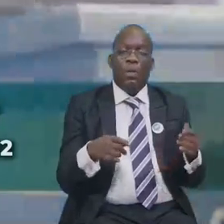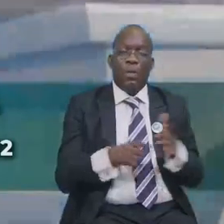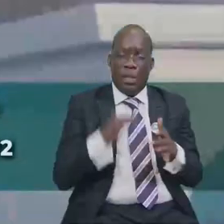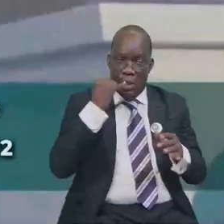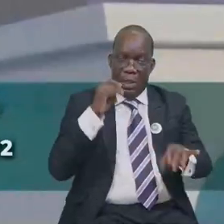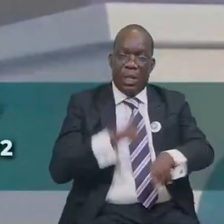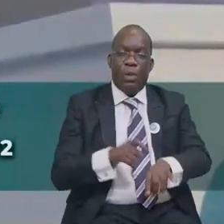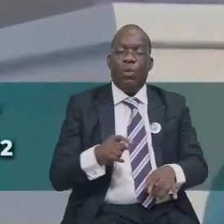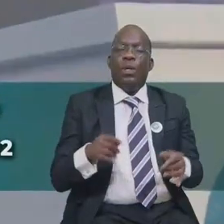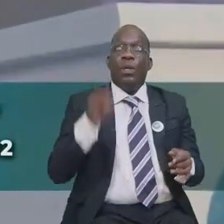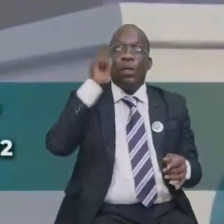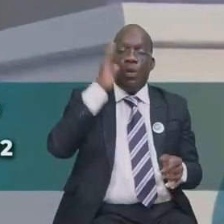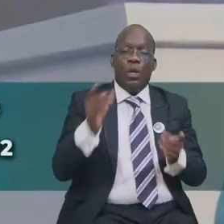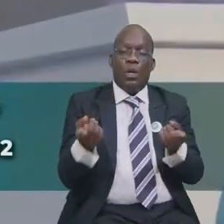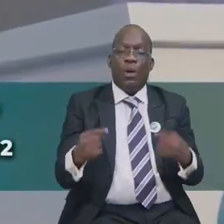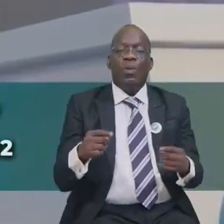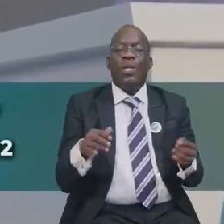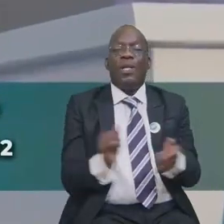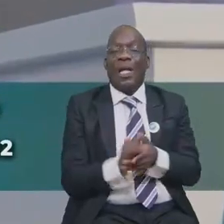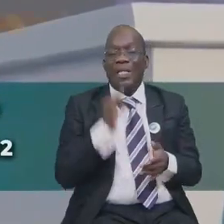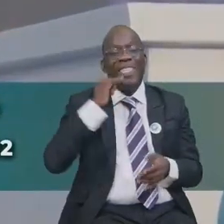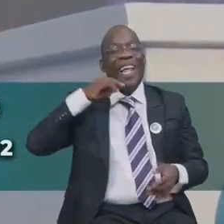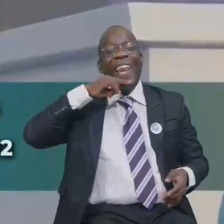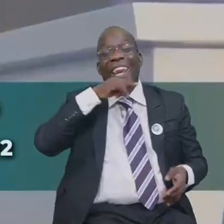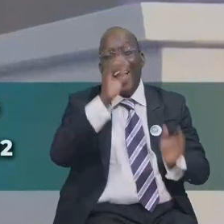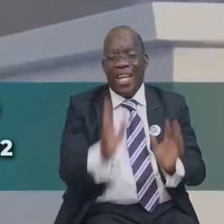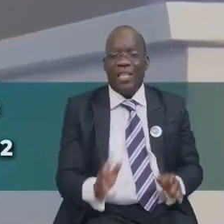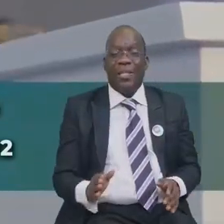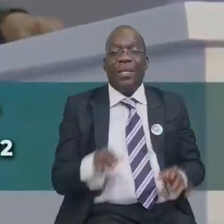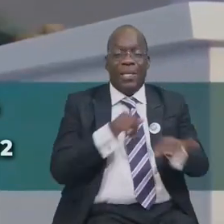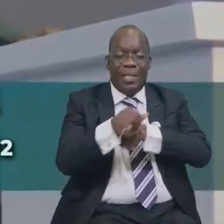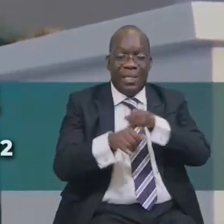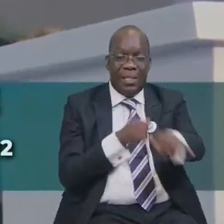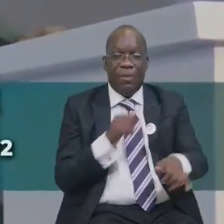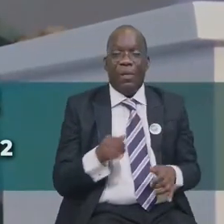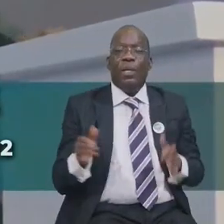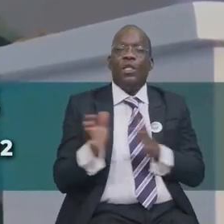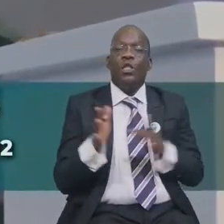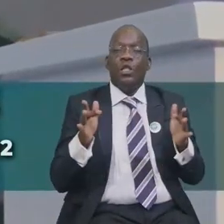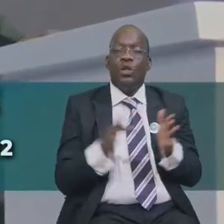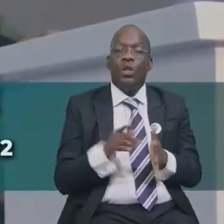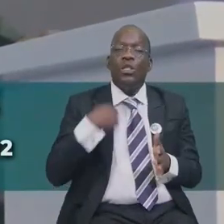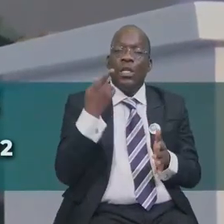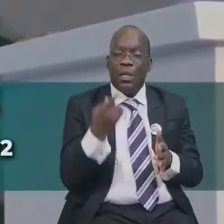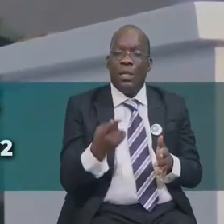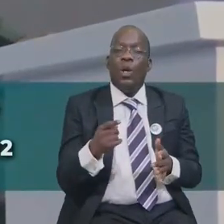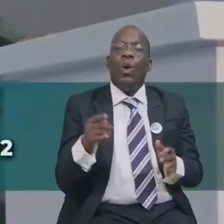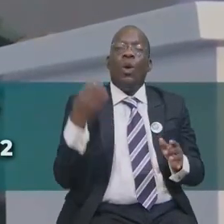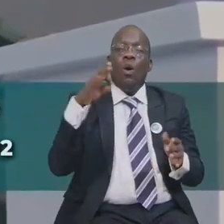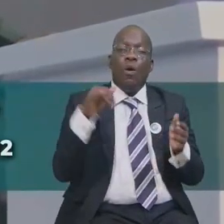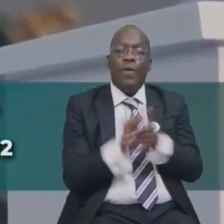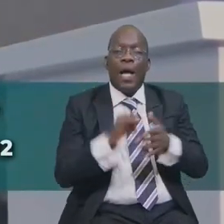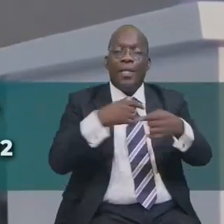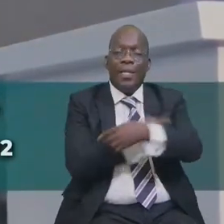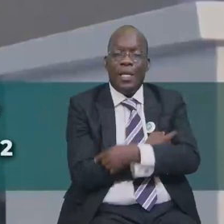menteurs, des trompeurs. Jésus a dit, le jour, pour cette heure, personne